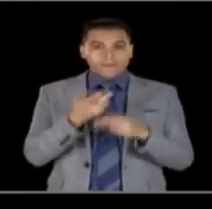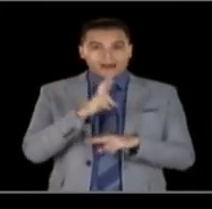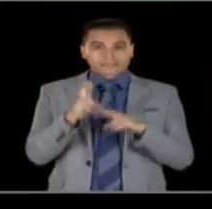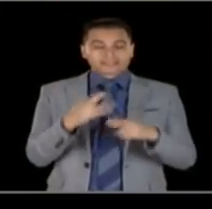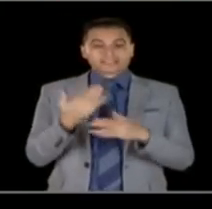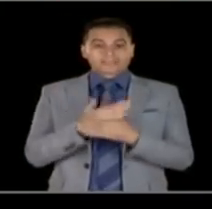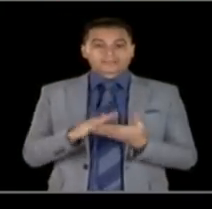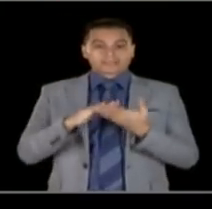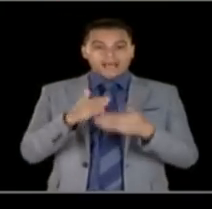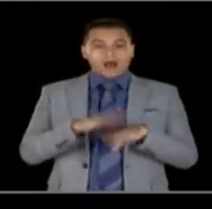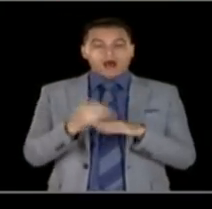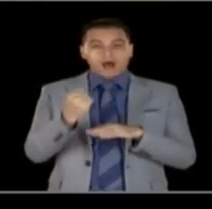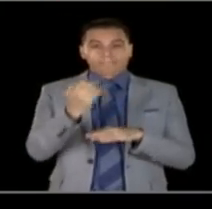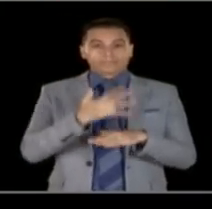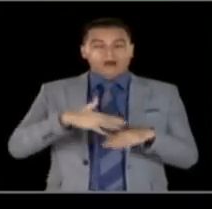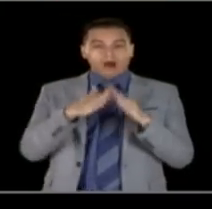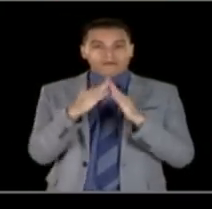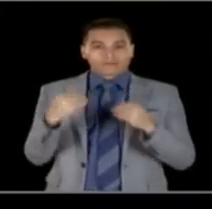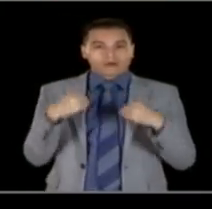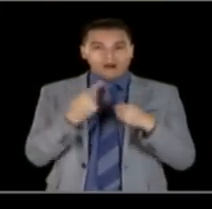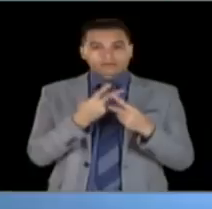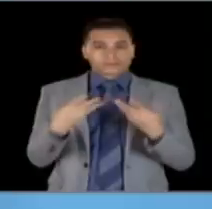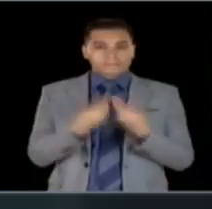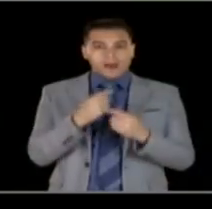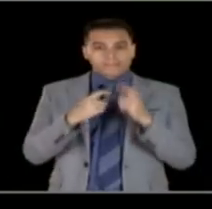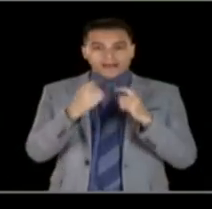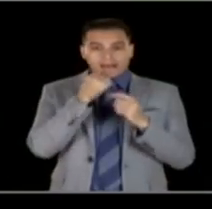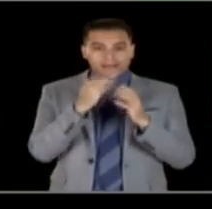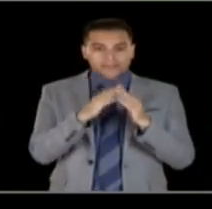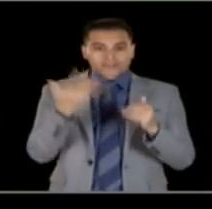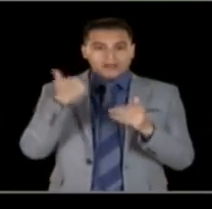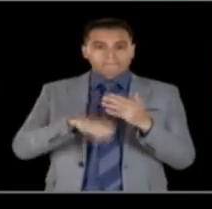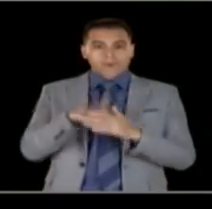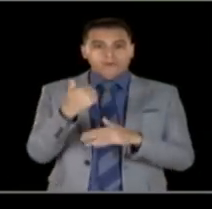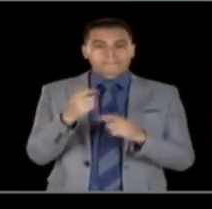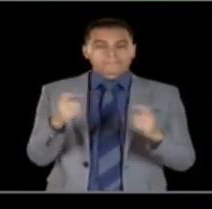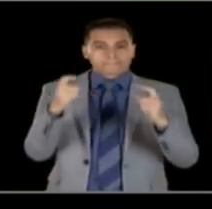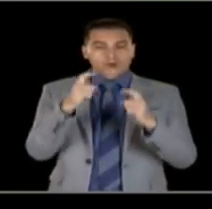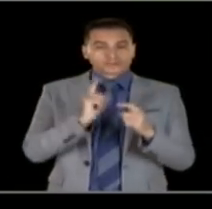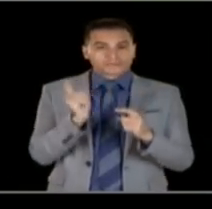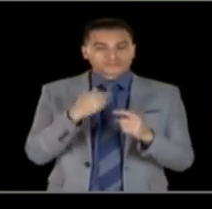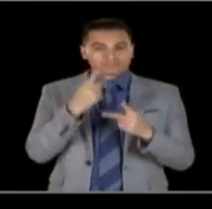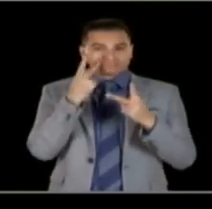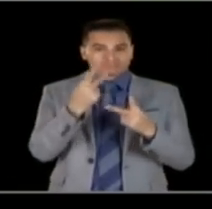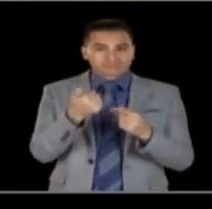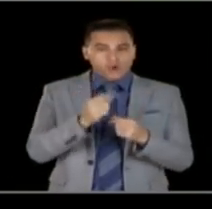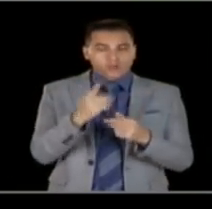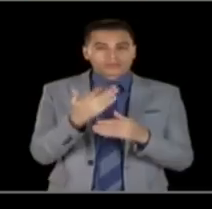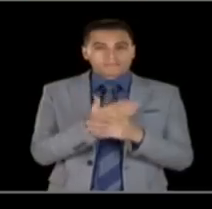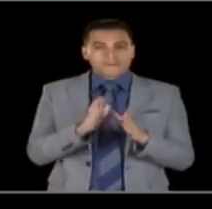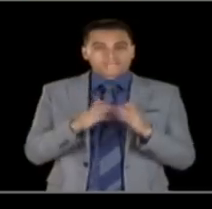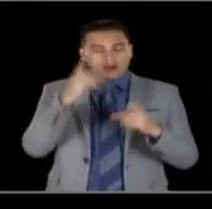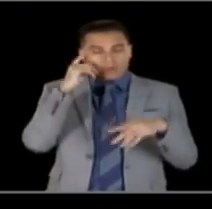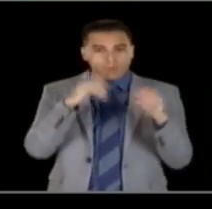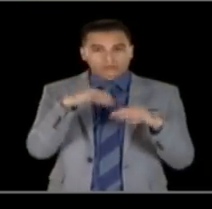الاسئله علشان نساعد في دعم الابطال الرياضيين من خلال البنك الاهلي المصري. اللي ما عجبنيش الماتش اللي فات ان كان في حاله توتر سيطرت على الفريق بالكامل،